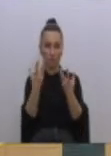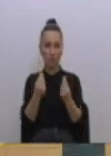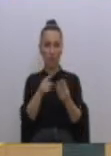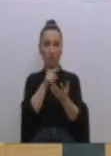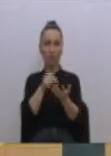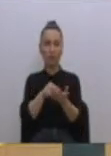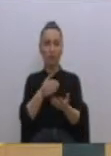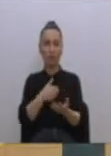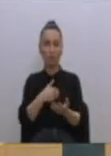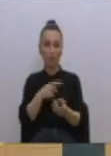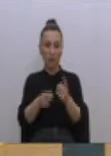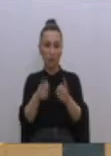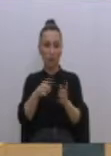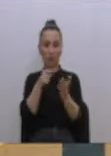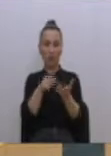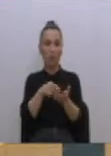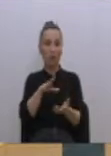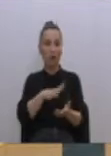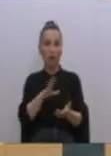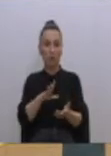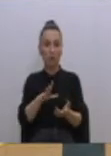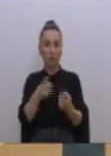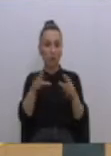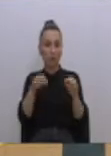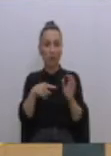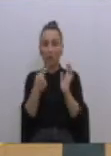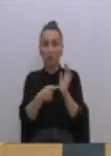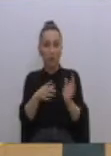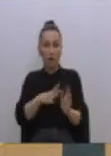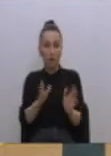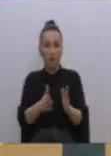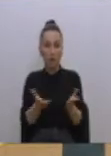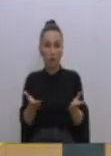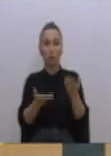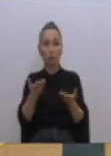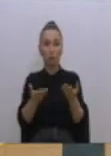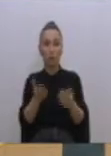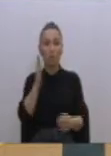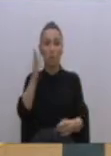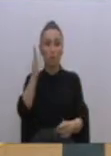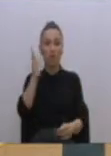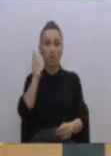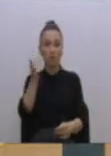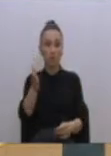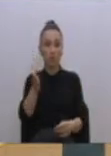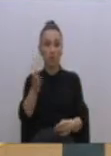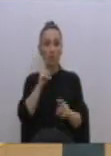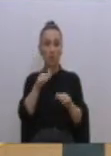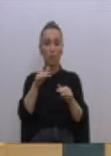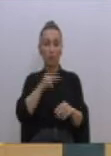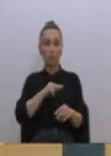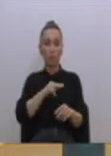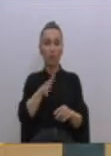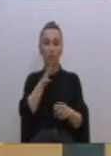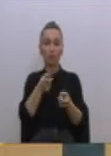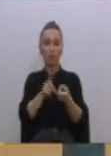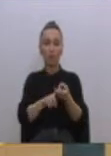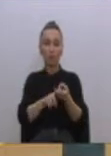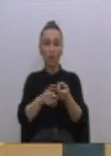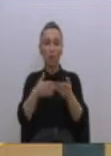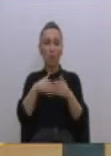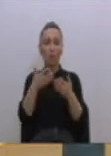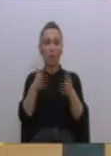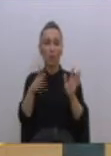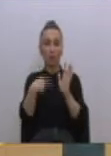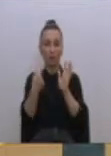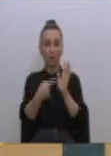undu da, dar realul, kitho arda usuiat, sa arda kitho ar copila, na matim pridan, ikne bada, sa comitetom ușa obizro, upromet, kitho asta,